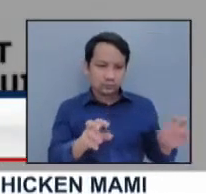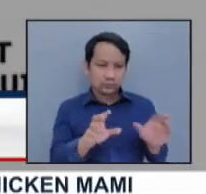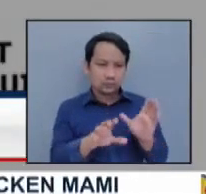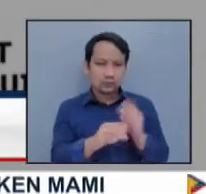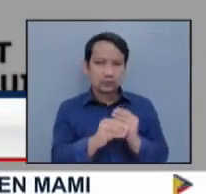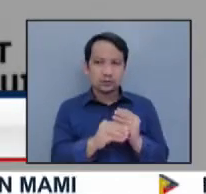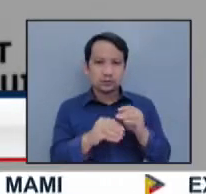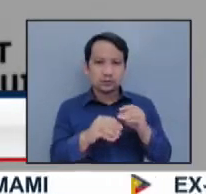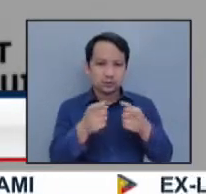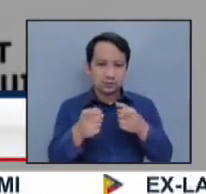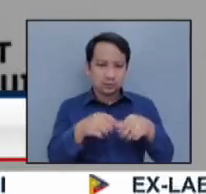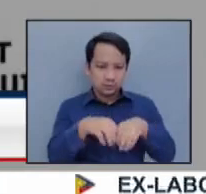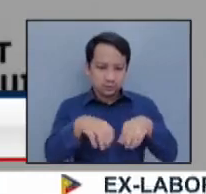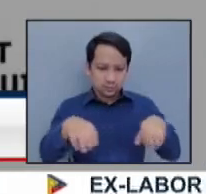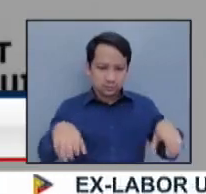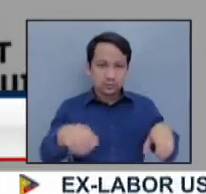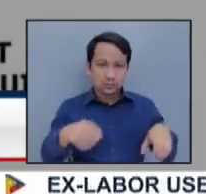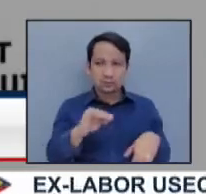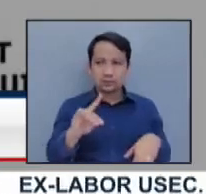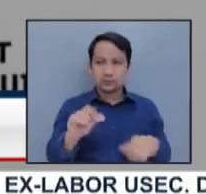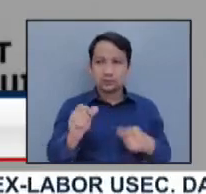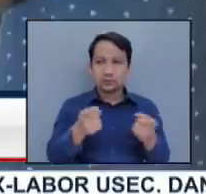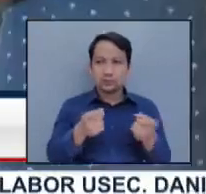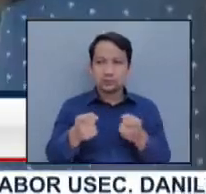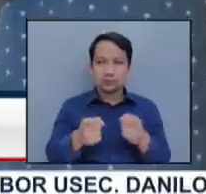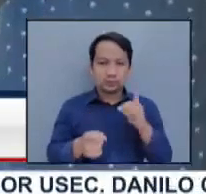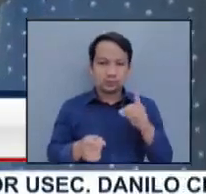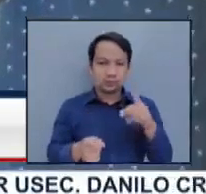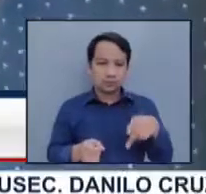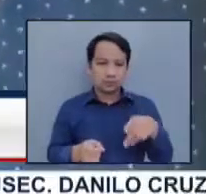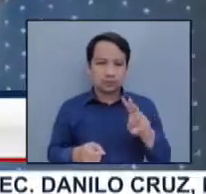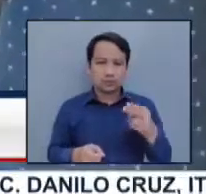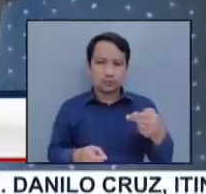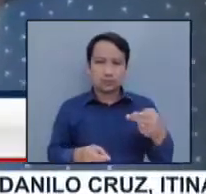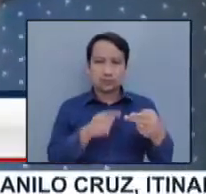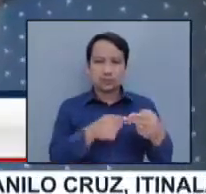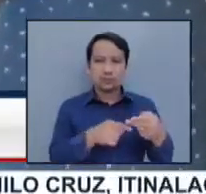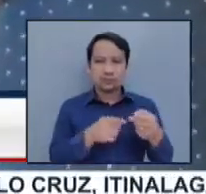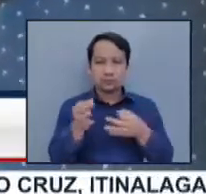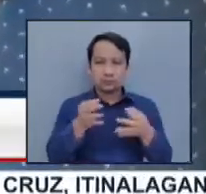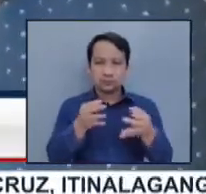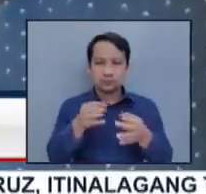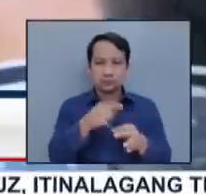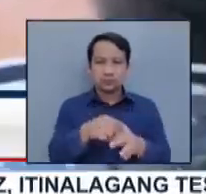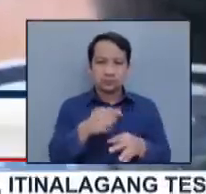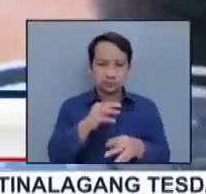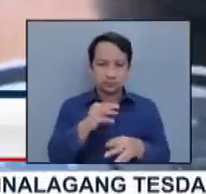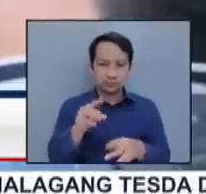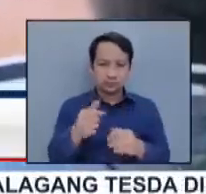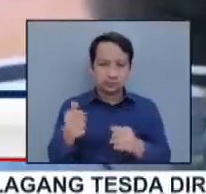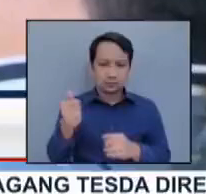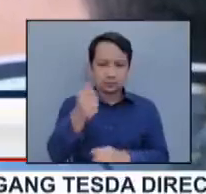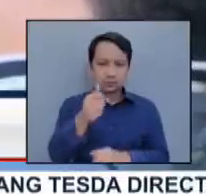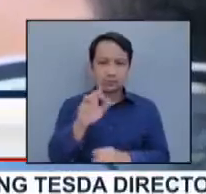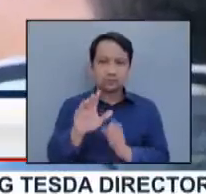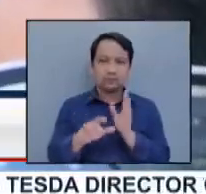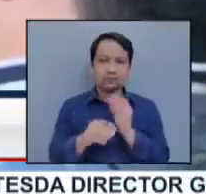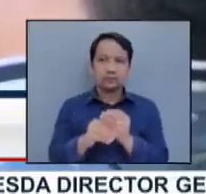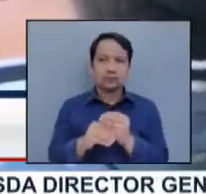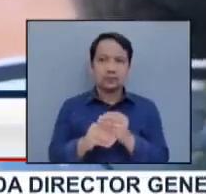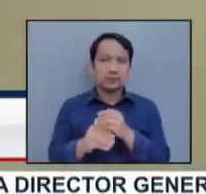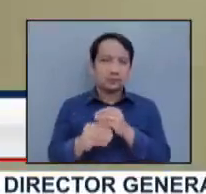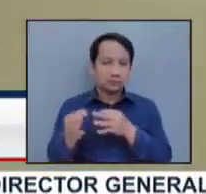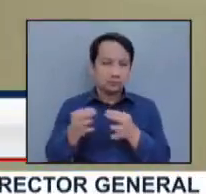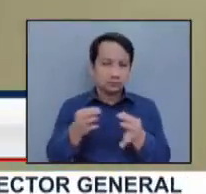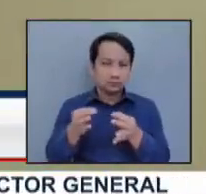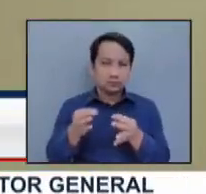control projects ng MMDA at DPWH. Paliwanag naman ni MMDA Officer in Charge at Flood Control and